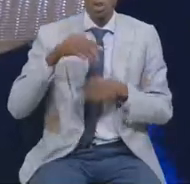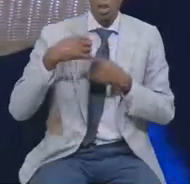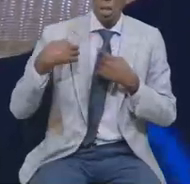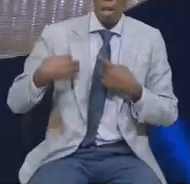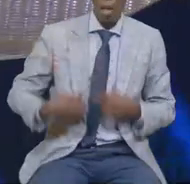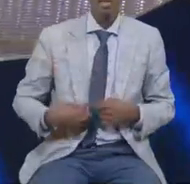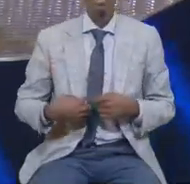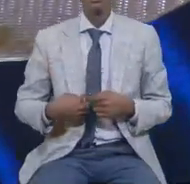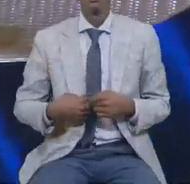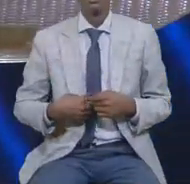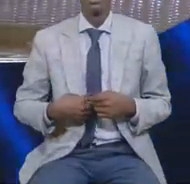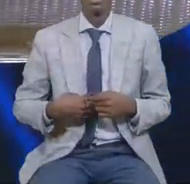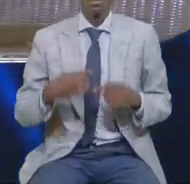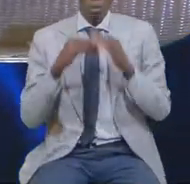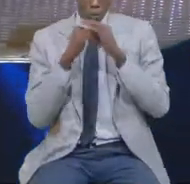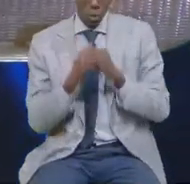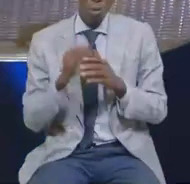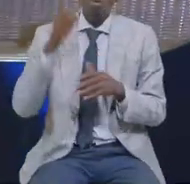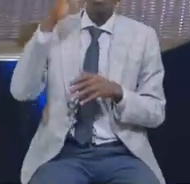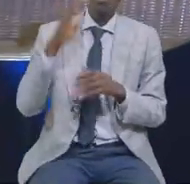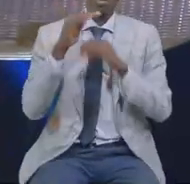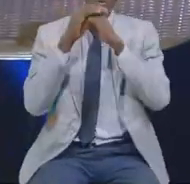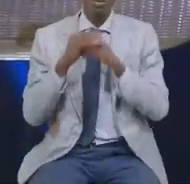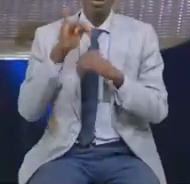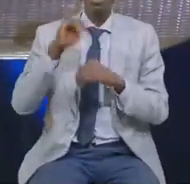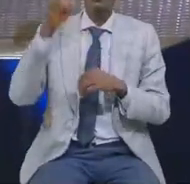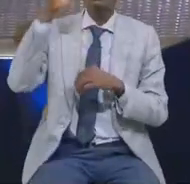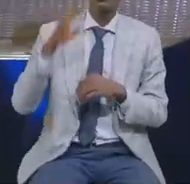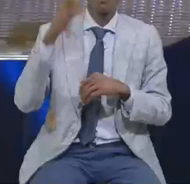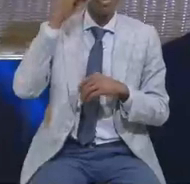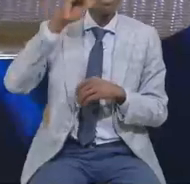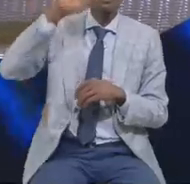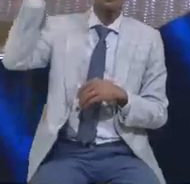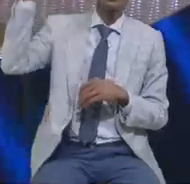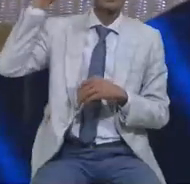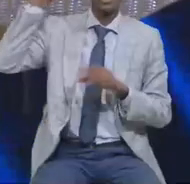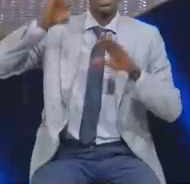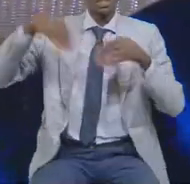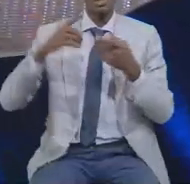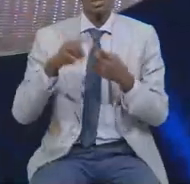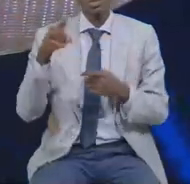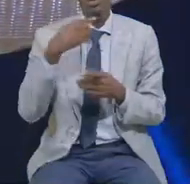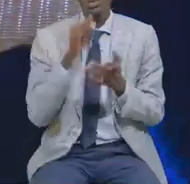vous adorez Dieu, vous adorez le Seigneur pour la grâce qu'il vous donne. C'est